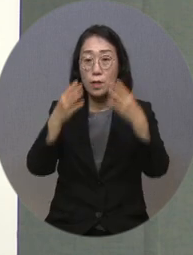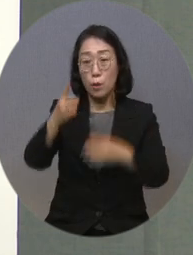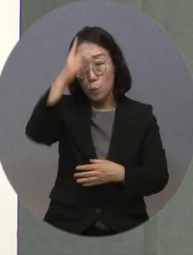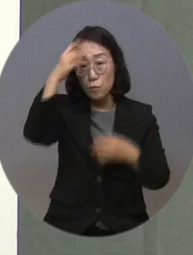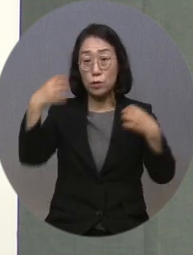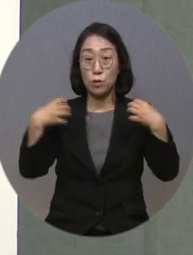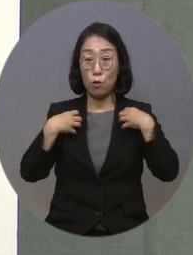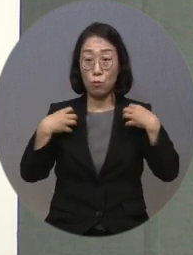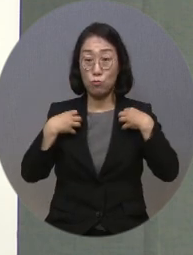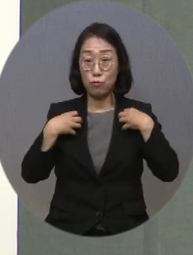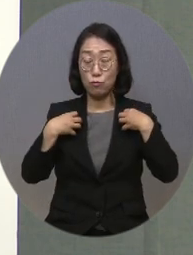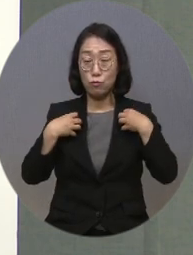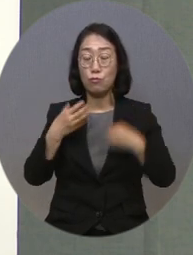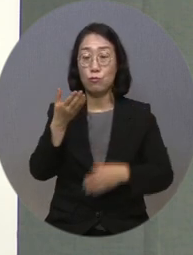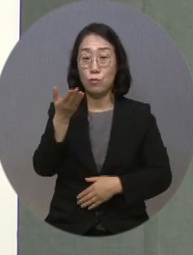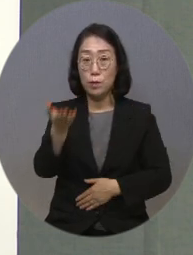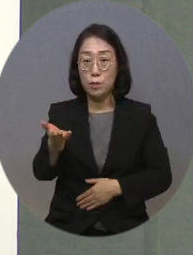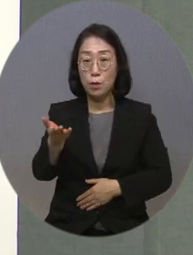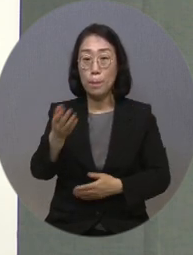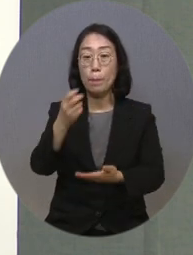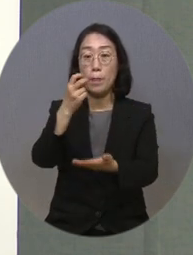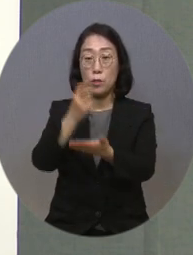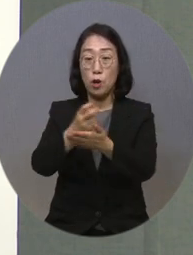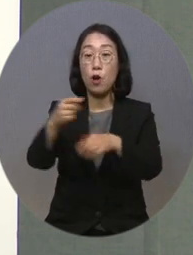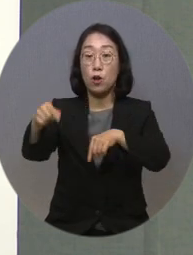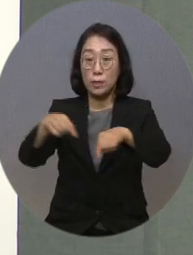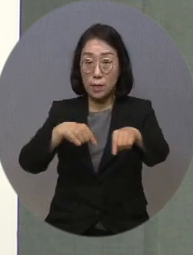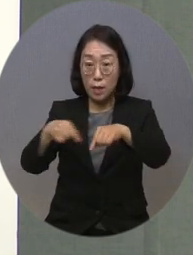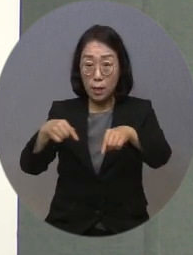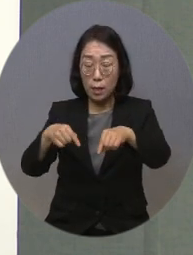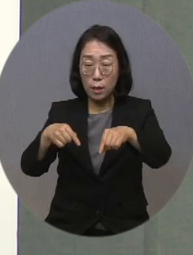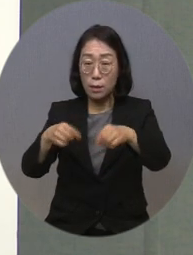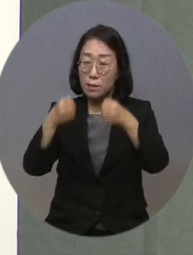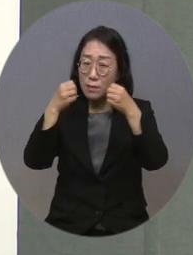새 정부의 정책으로 과연